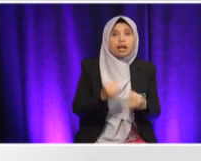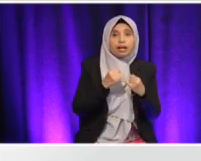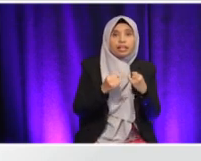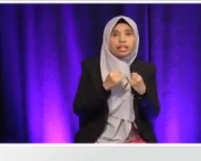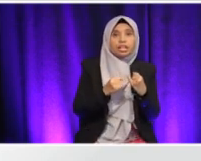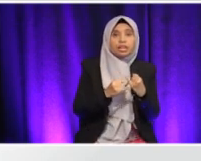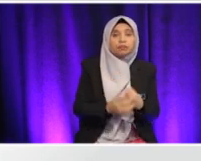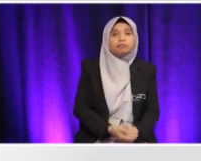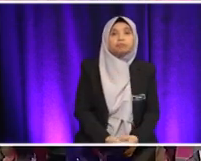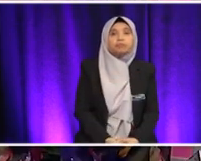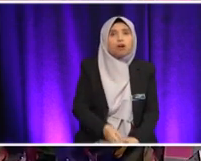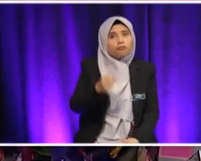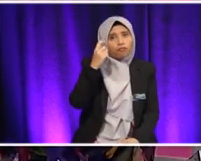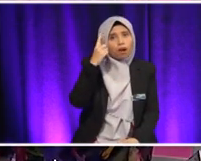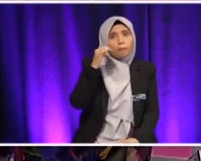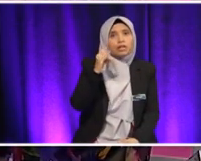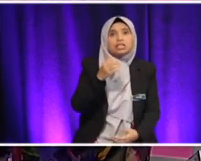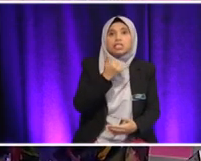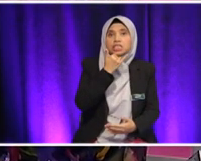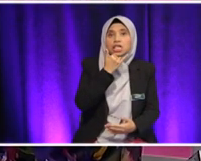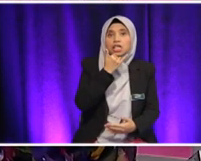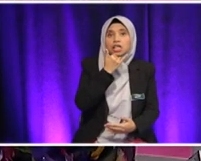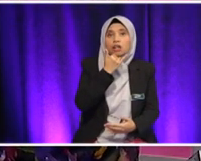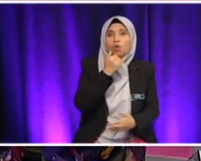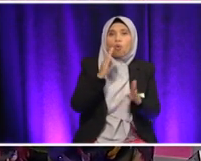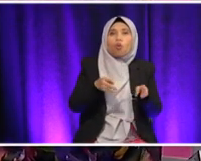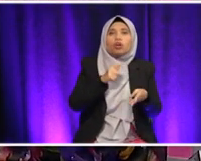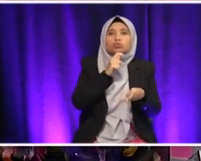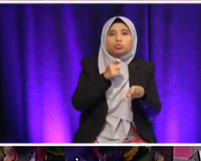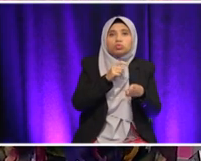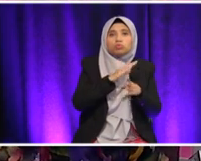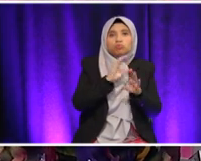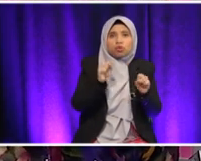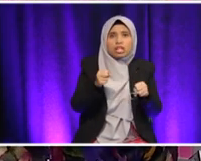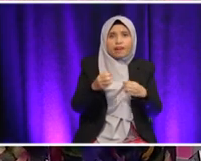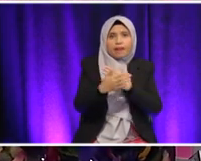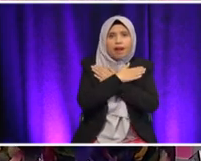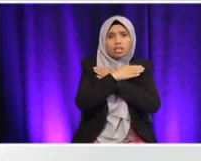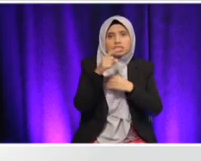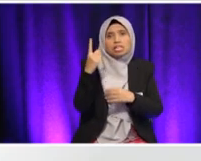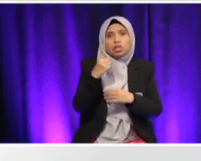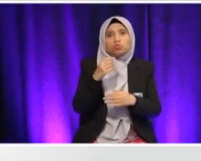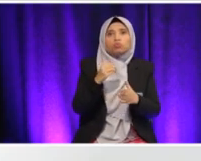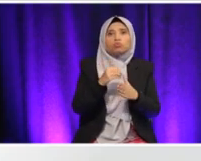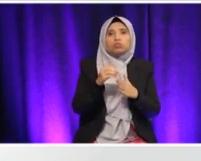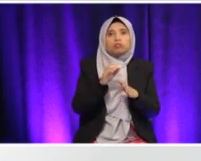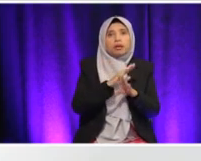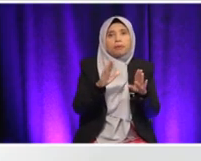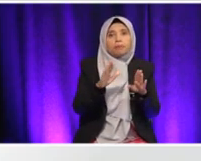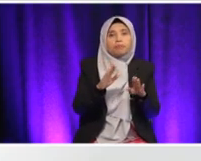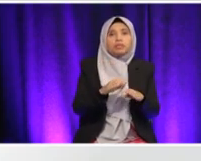yang salah seperti rehat yang banyak adalah baik pada usia emas ini yaitu